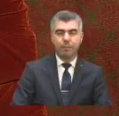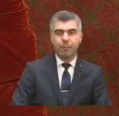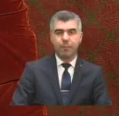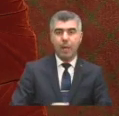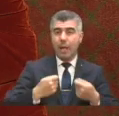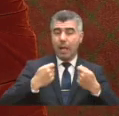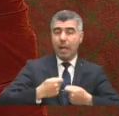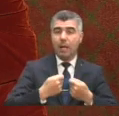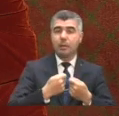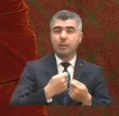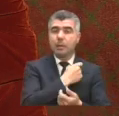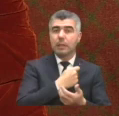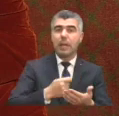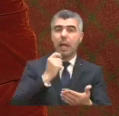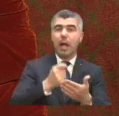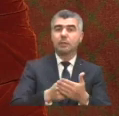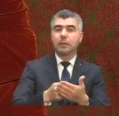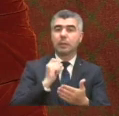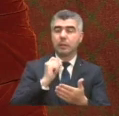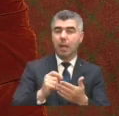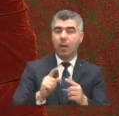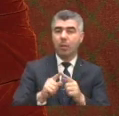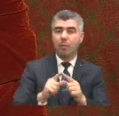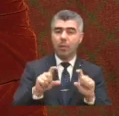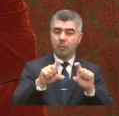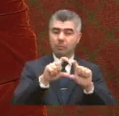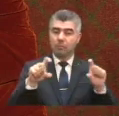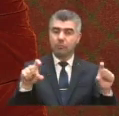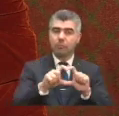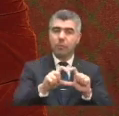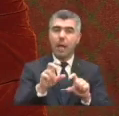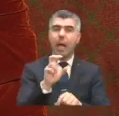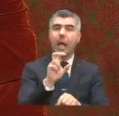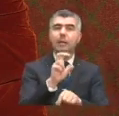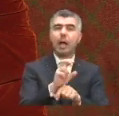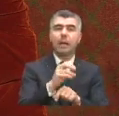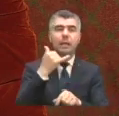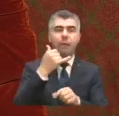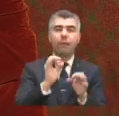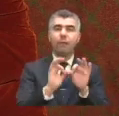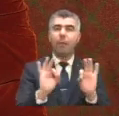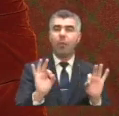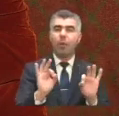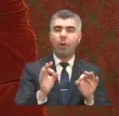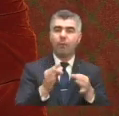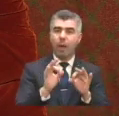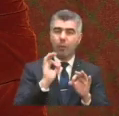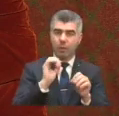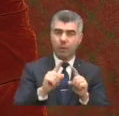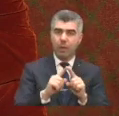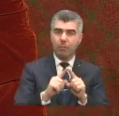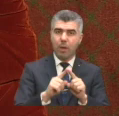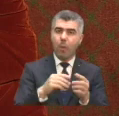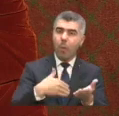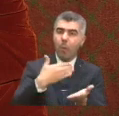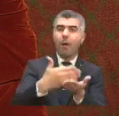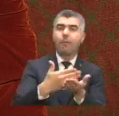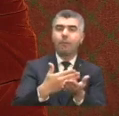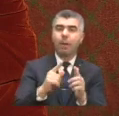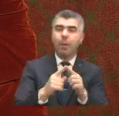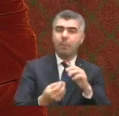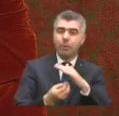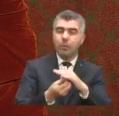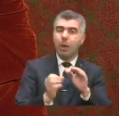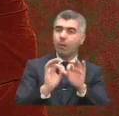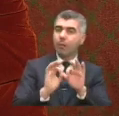واحد الخط أخضر لتساهم في أنه الحد بشكل يومي على أرض الواقع من